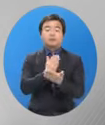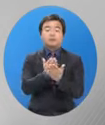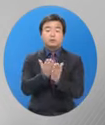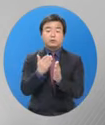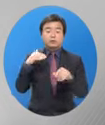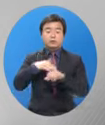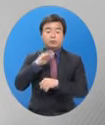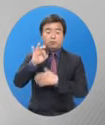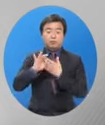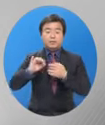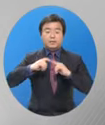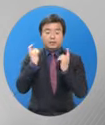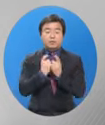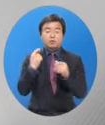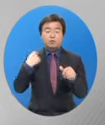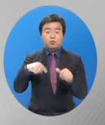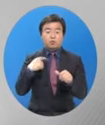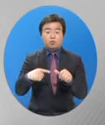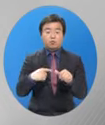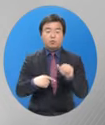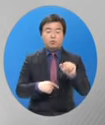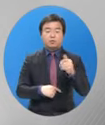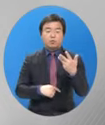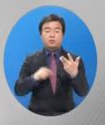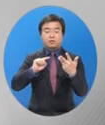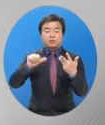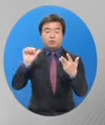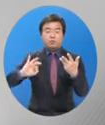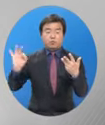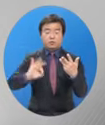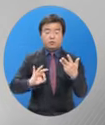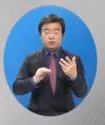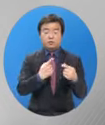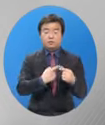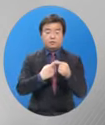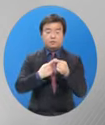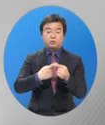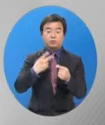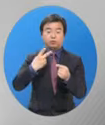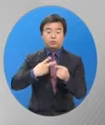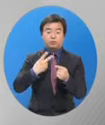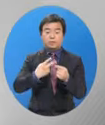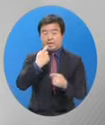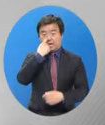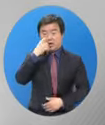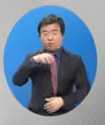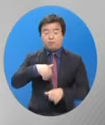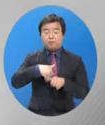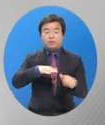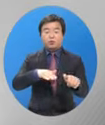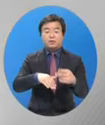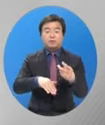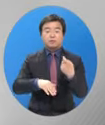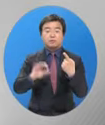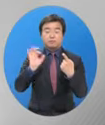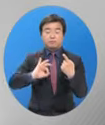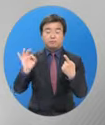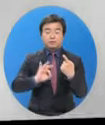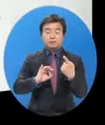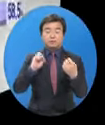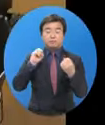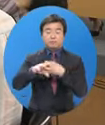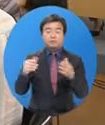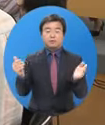개별 교육을 시킨다는 응답이 58.5%로 가장 많았고 학원에 보낸다는 응답도 21%에